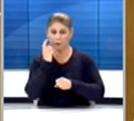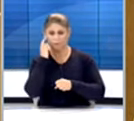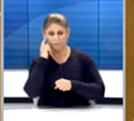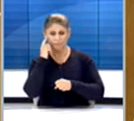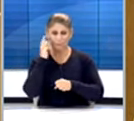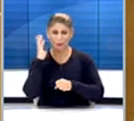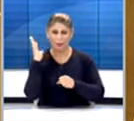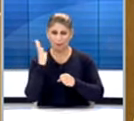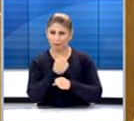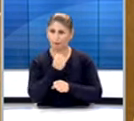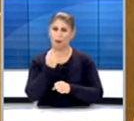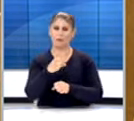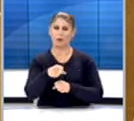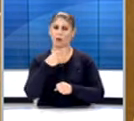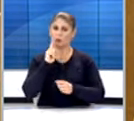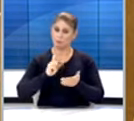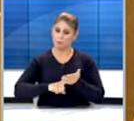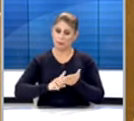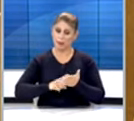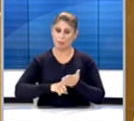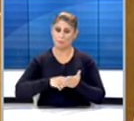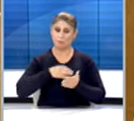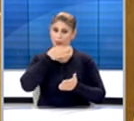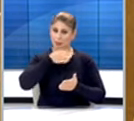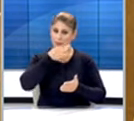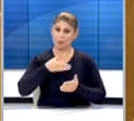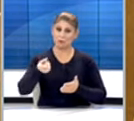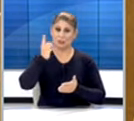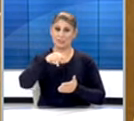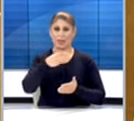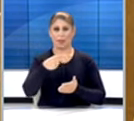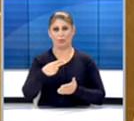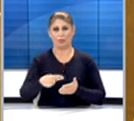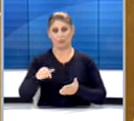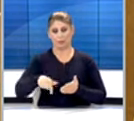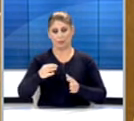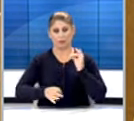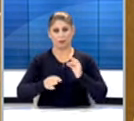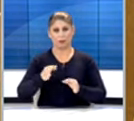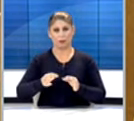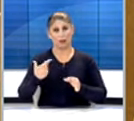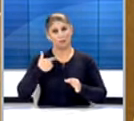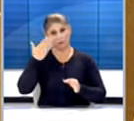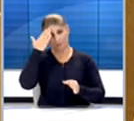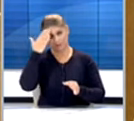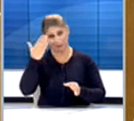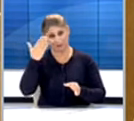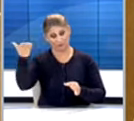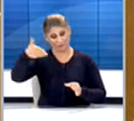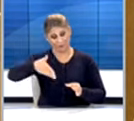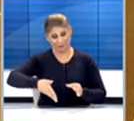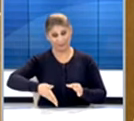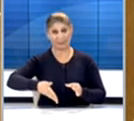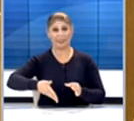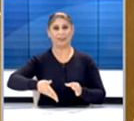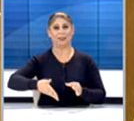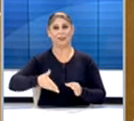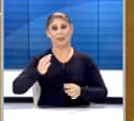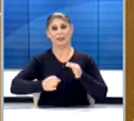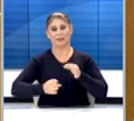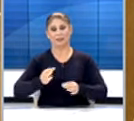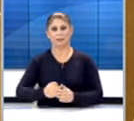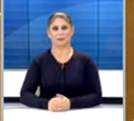πρέπει να αναφερθούμε και σε άλλα ζητήματα στη σημερινή συζήτηση, αφού μας έκανε την τιμή να παρευρεθεί. Και έρχομαι στα ζητήματα